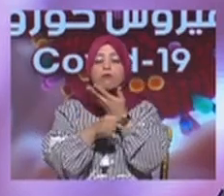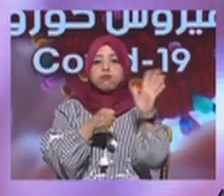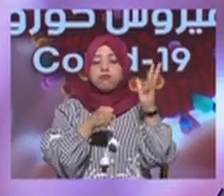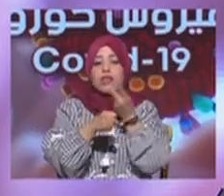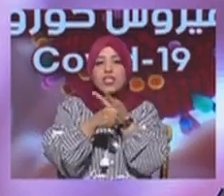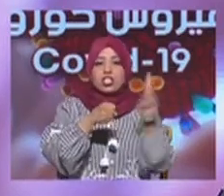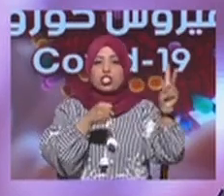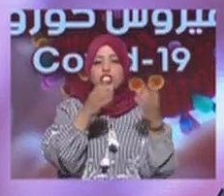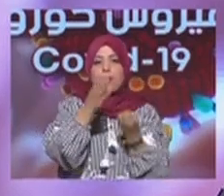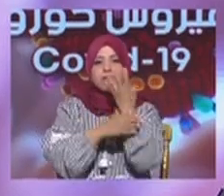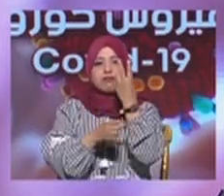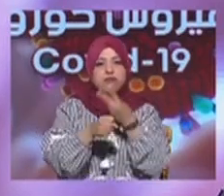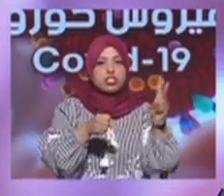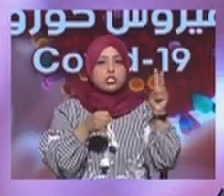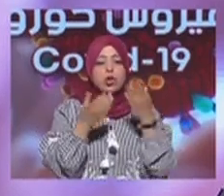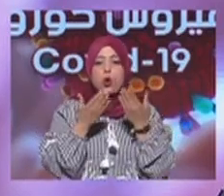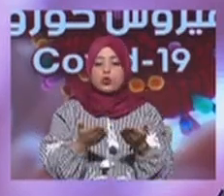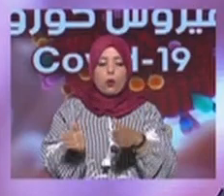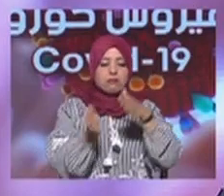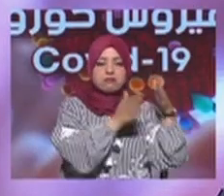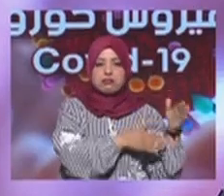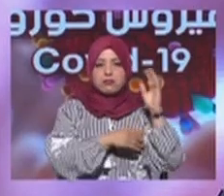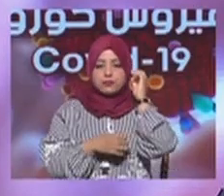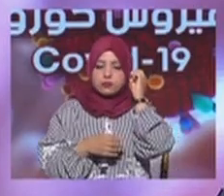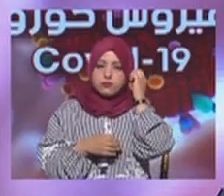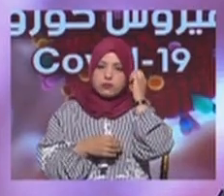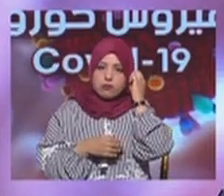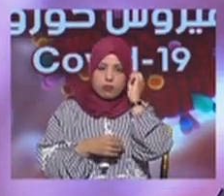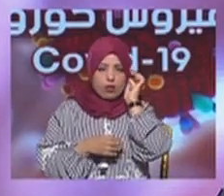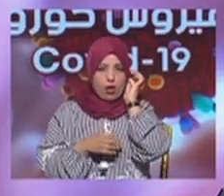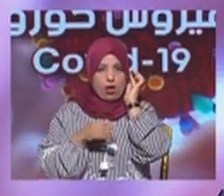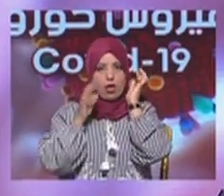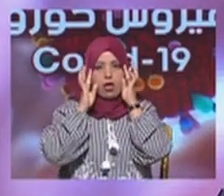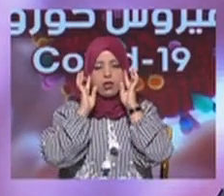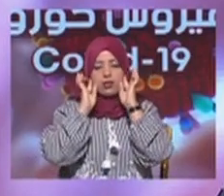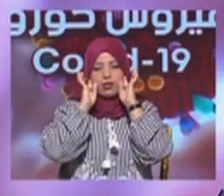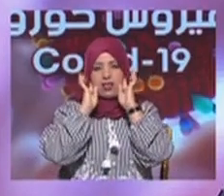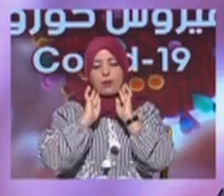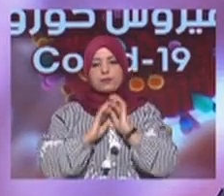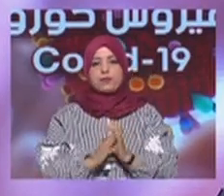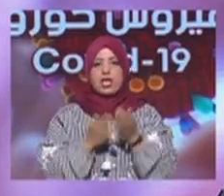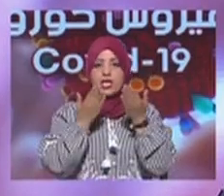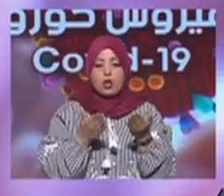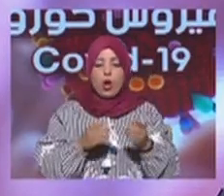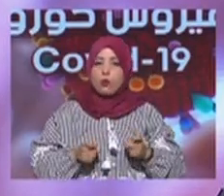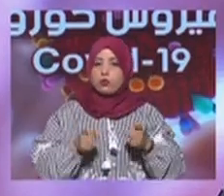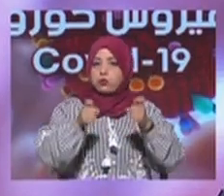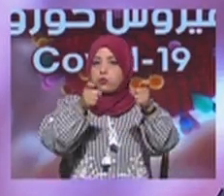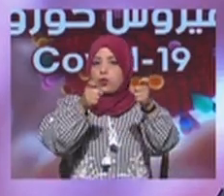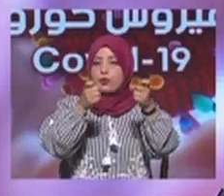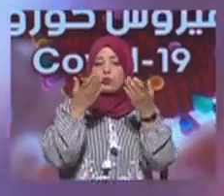البداية حتى نتحدث عن هذا الفيروس قبل ما نتحدث عن التسلسل جيني، ايش قولك تفكرنا بهذا الفيروس